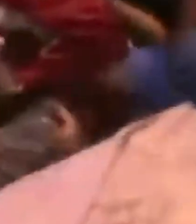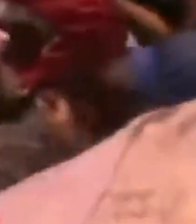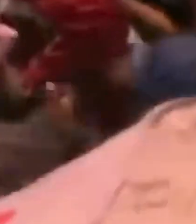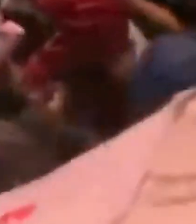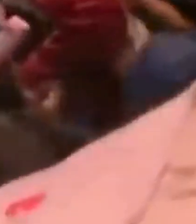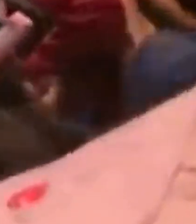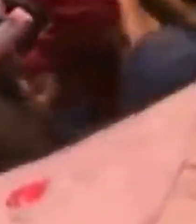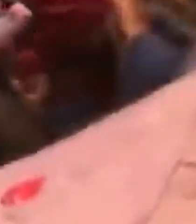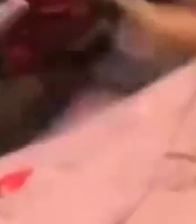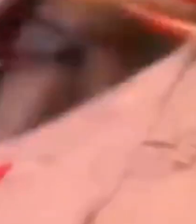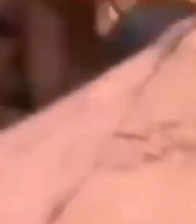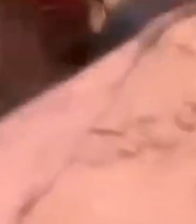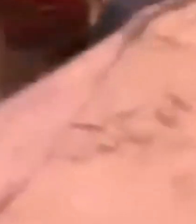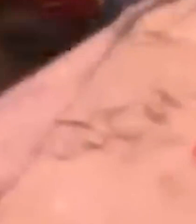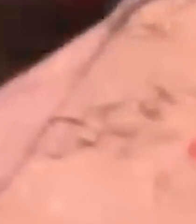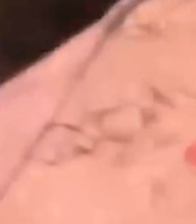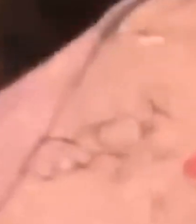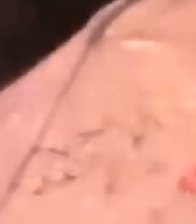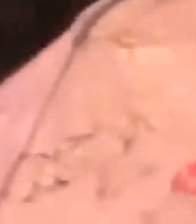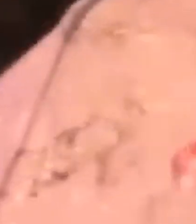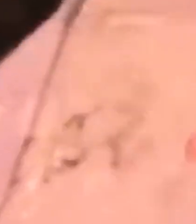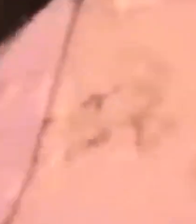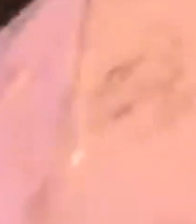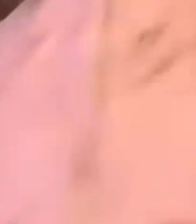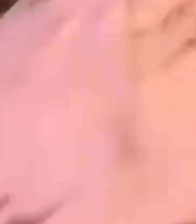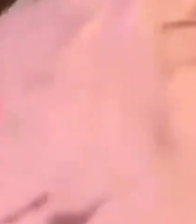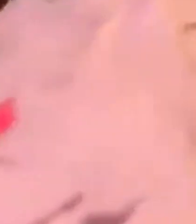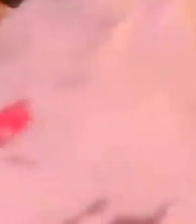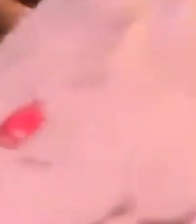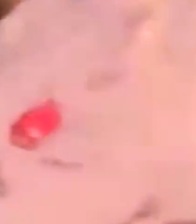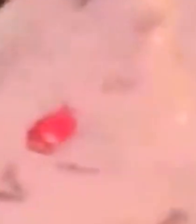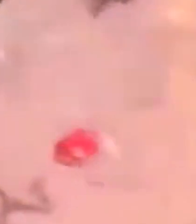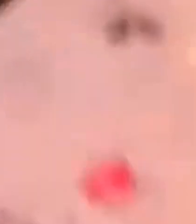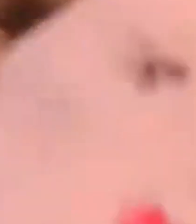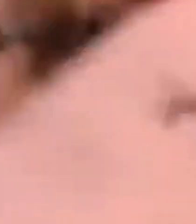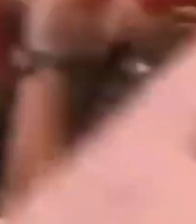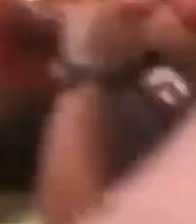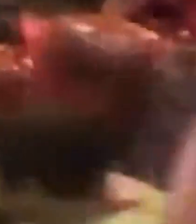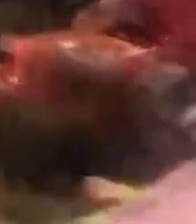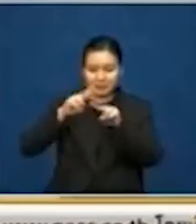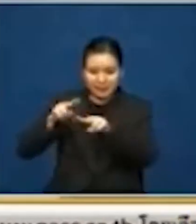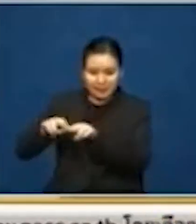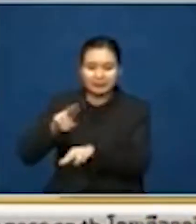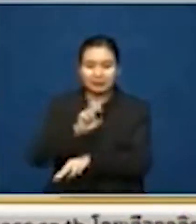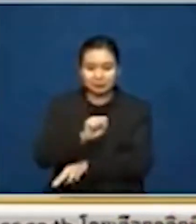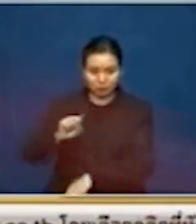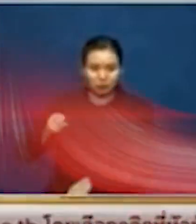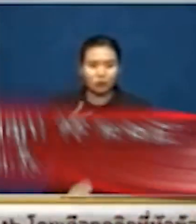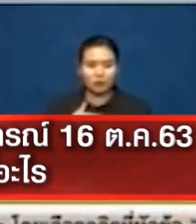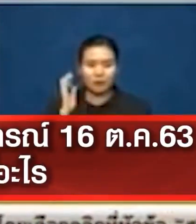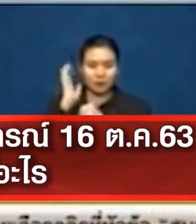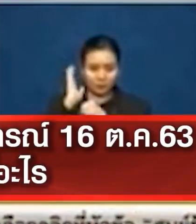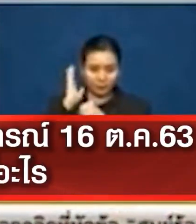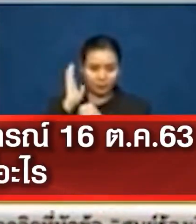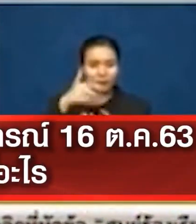ตัดเหล็กขนาดใหญ่ตีใส่โล่ตำรวจคุมฝูงชนไหนบอกว่าผู้ชุมนุมมีแค่อาวุธเป็นร่มเท่านั้นดิฉันคือ